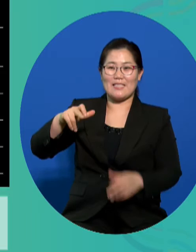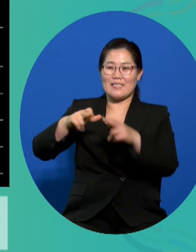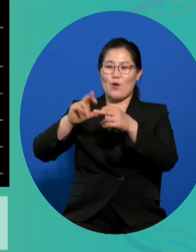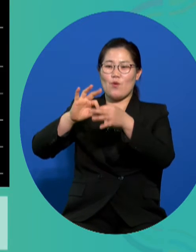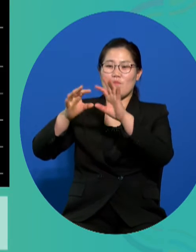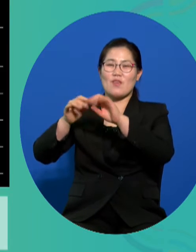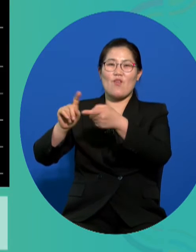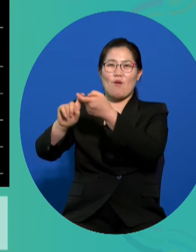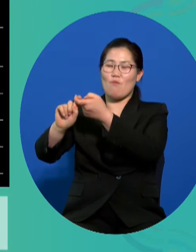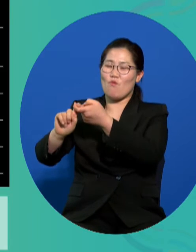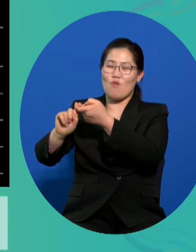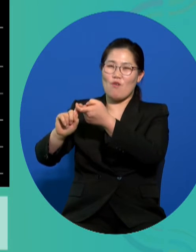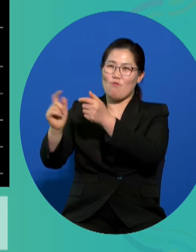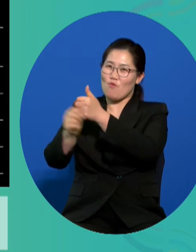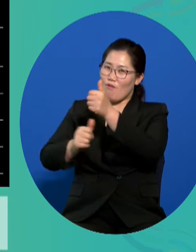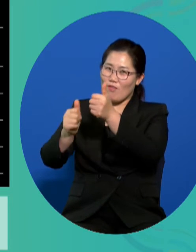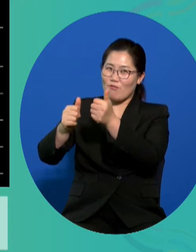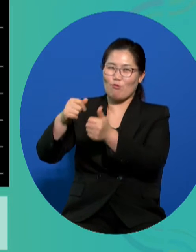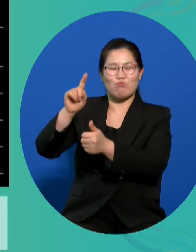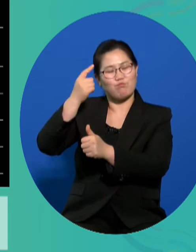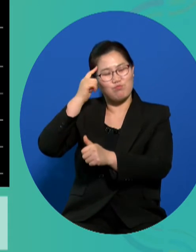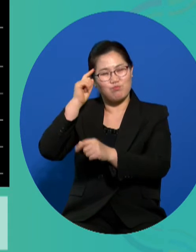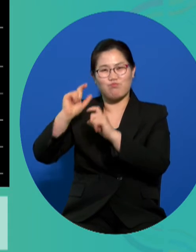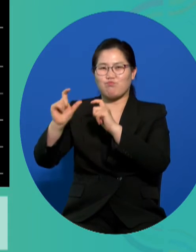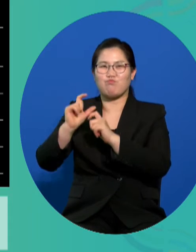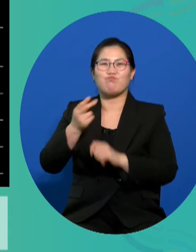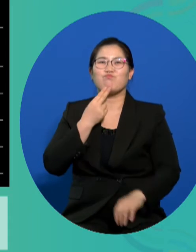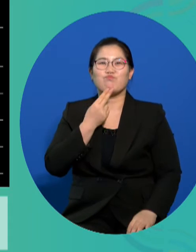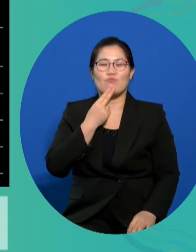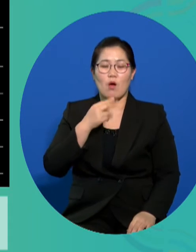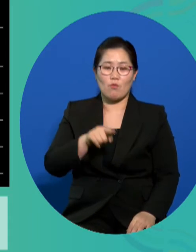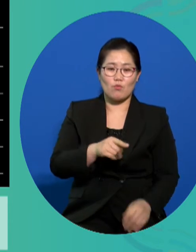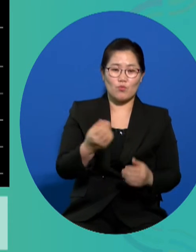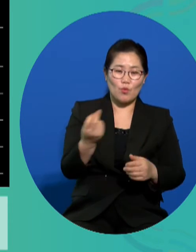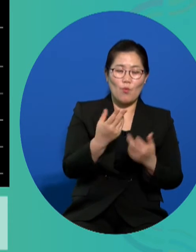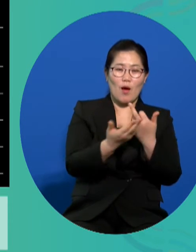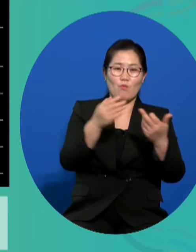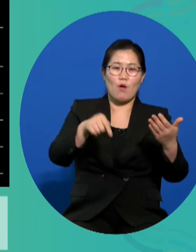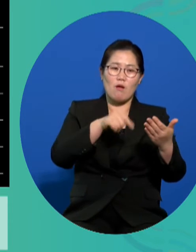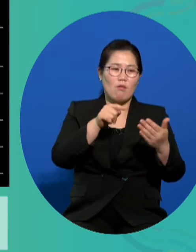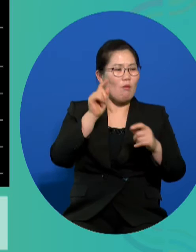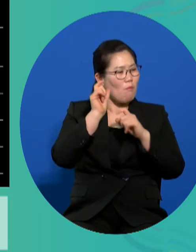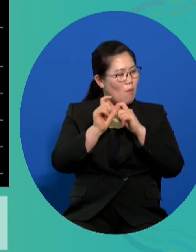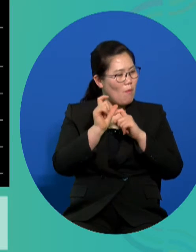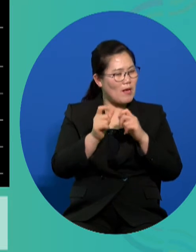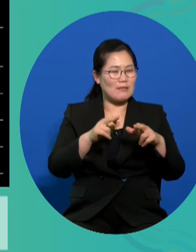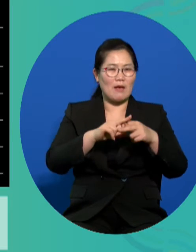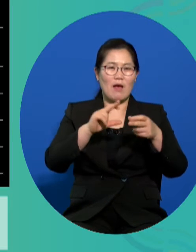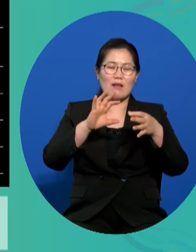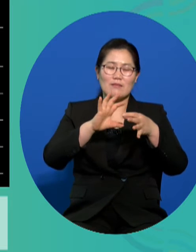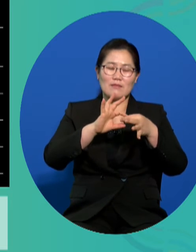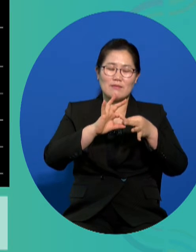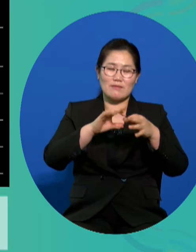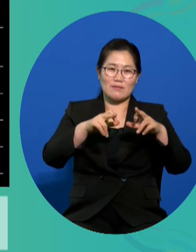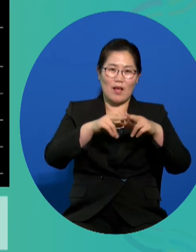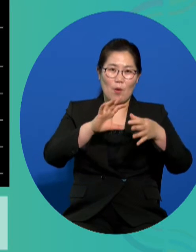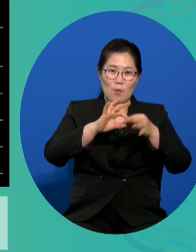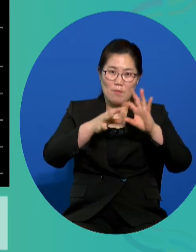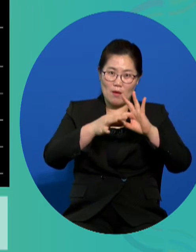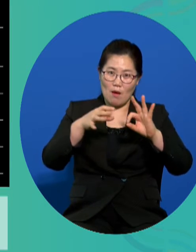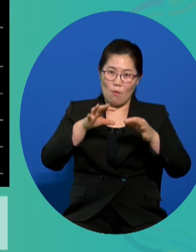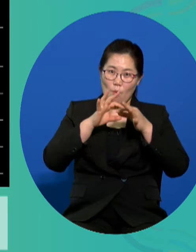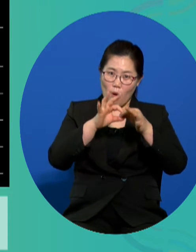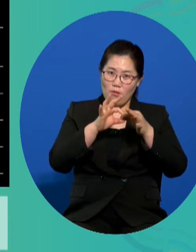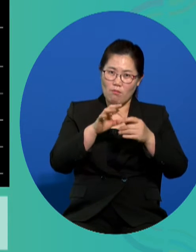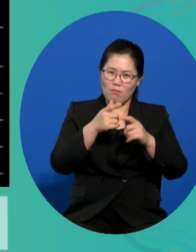뭐 최문순 지사님 계시지만 강원도에서도 이제 그런 영향 검증은 안 합니다. 강원도에서도 하는